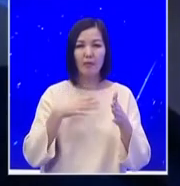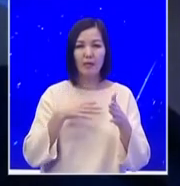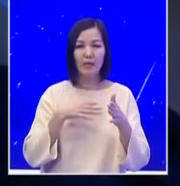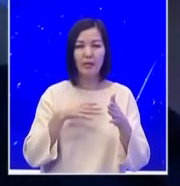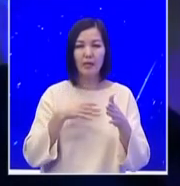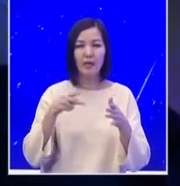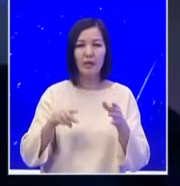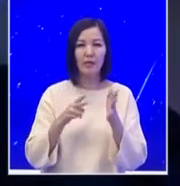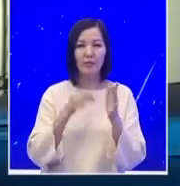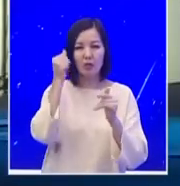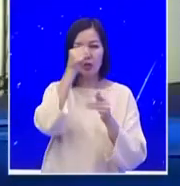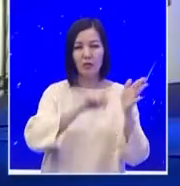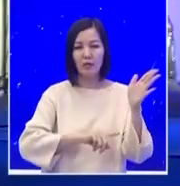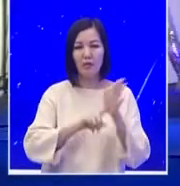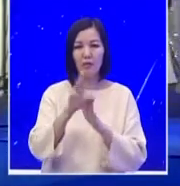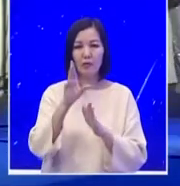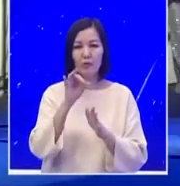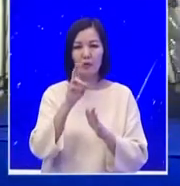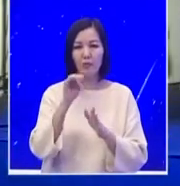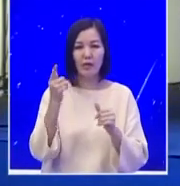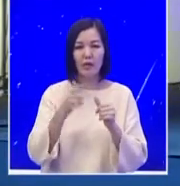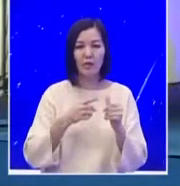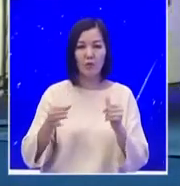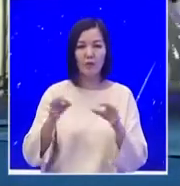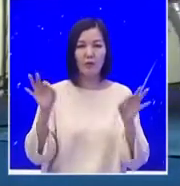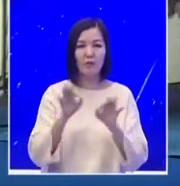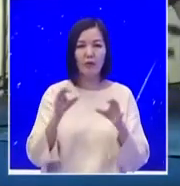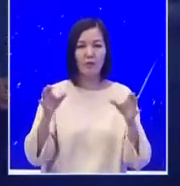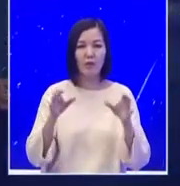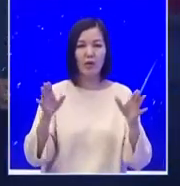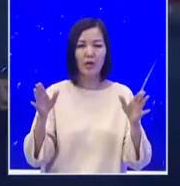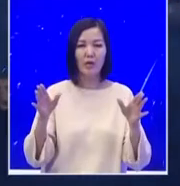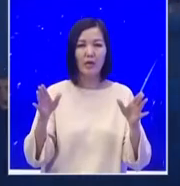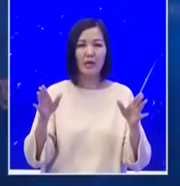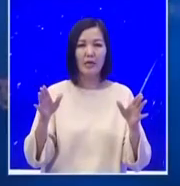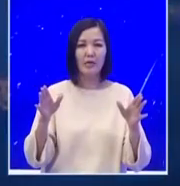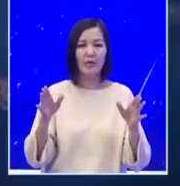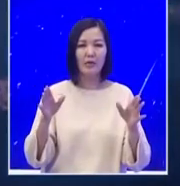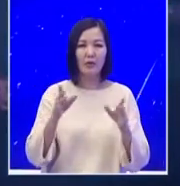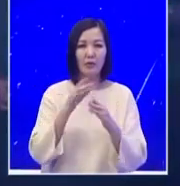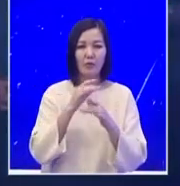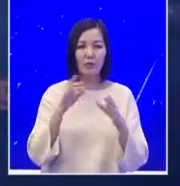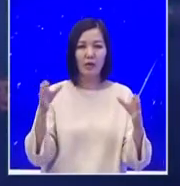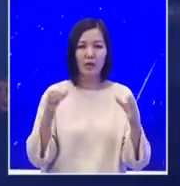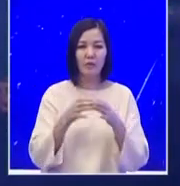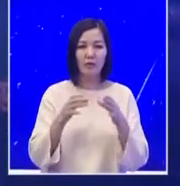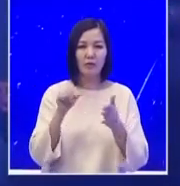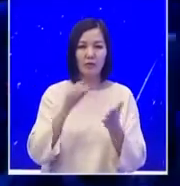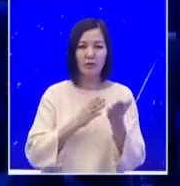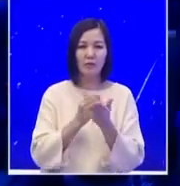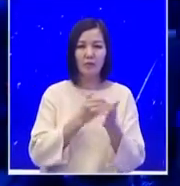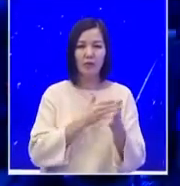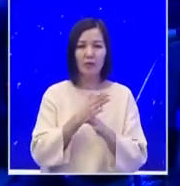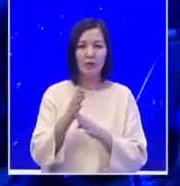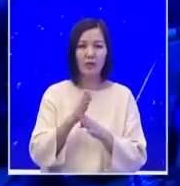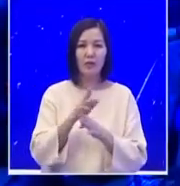маманы 2007 жылдан бері Сүйінбай атындағы облыстық филармониясының эстрада үрлемелі аспаптар оркестрінде қызмет етеді.